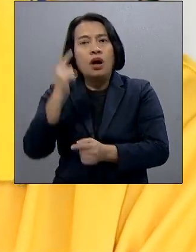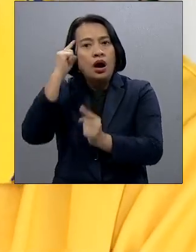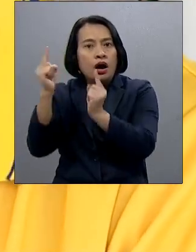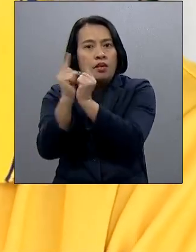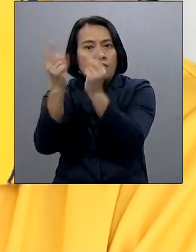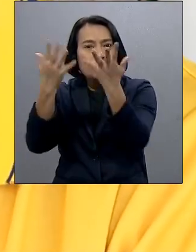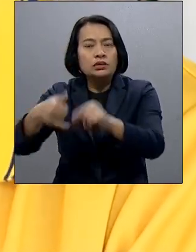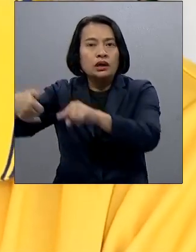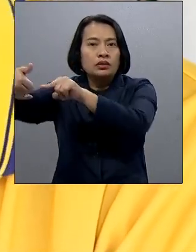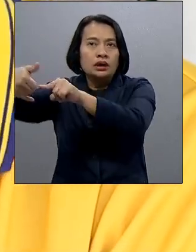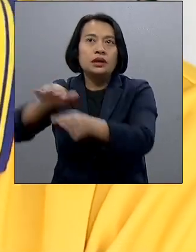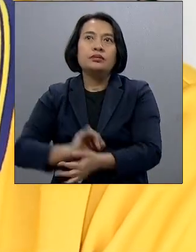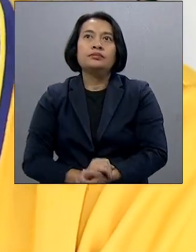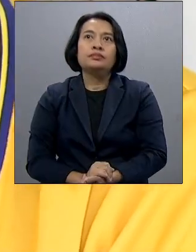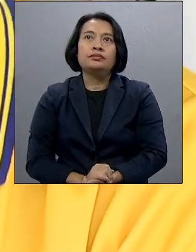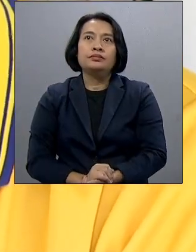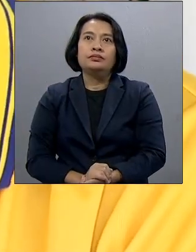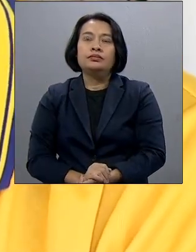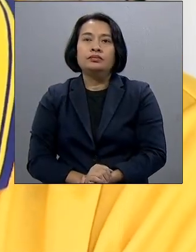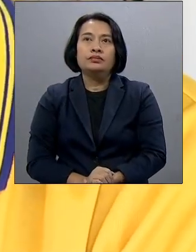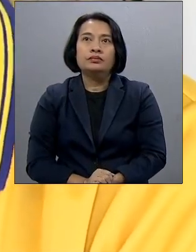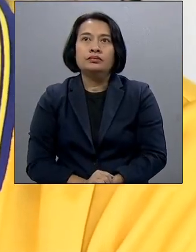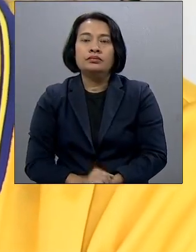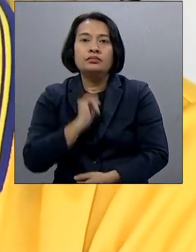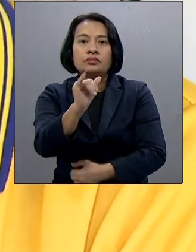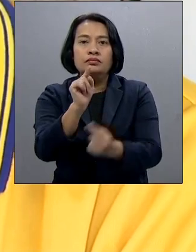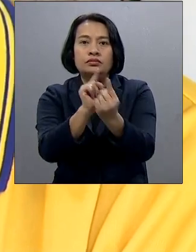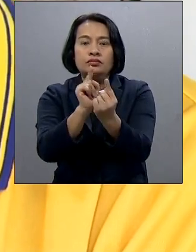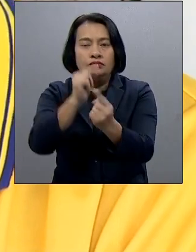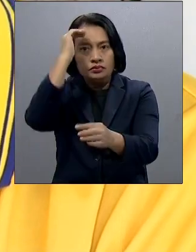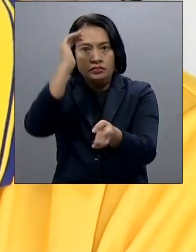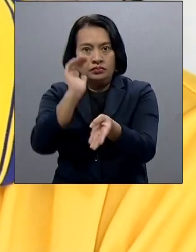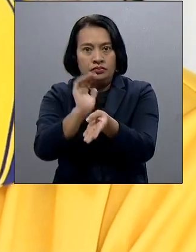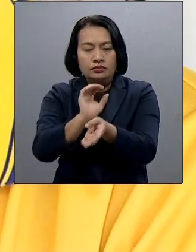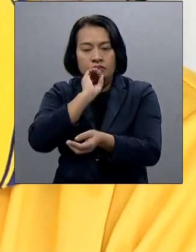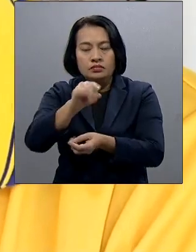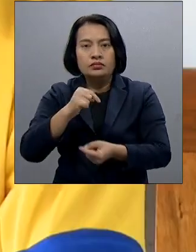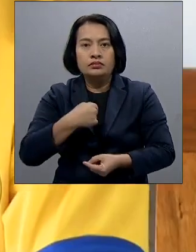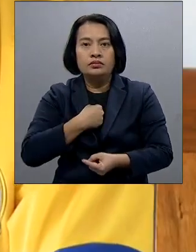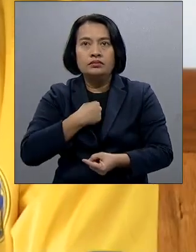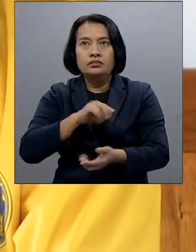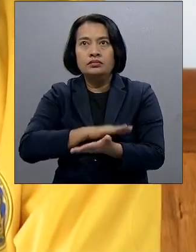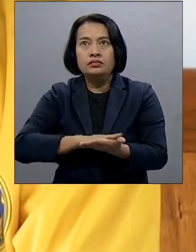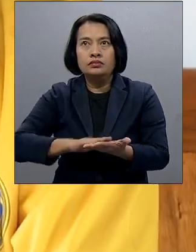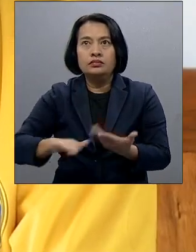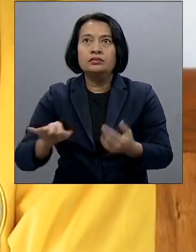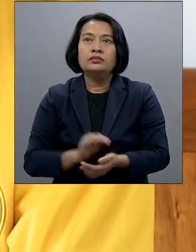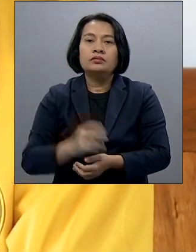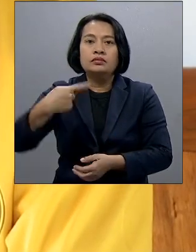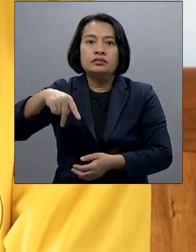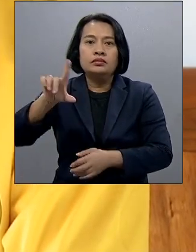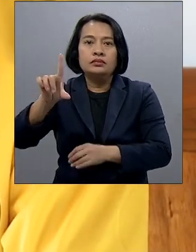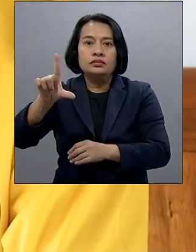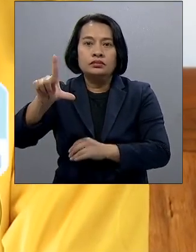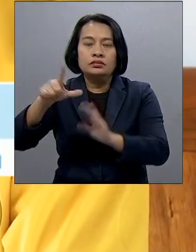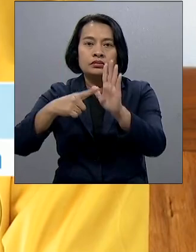นะเดินทางไปให้ปากคำกับเจ้าหน้าที่ตำรวจเพื่อแสดงความบริสุทธิ์ใจ เป็นปลัดจังหวัดผมก็เลย